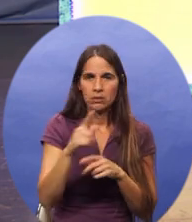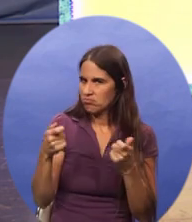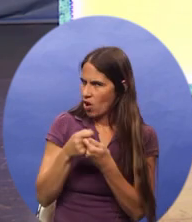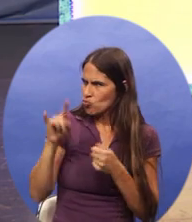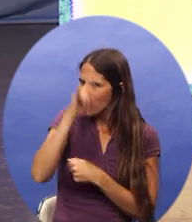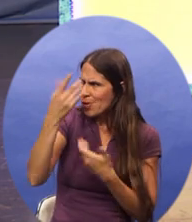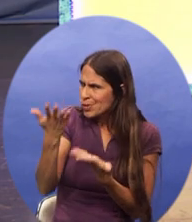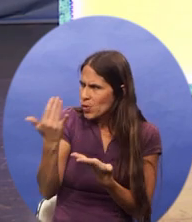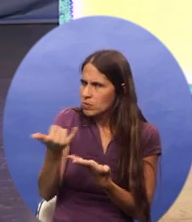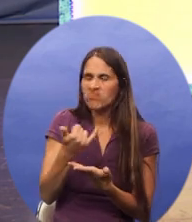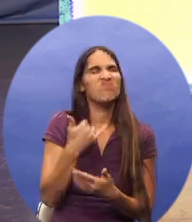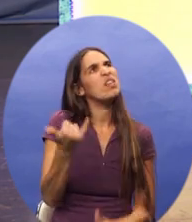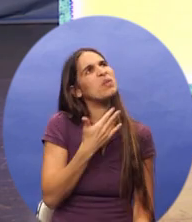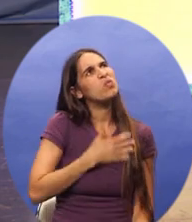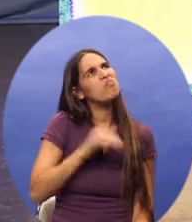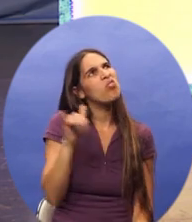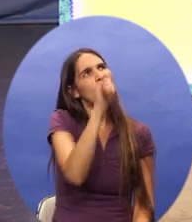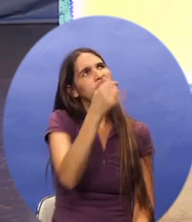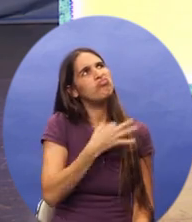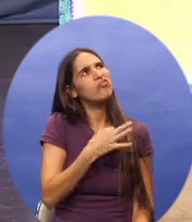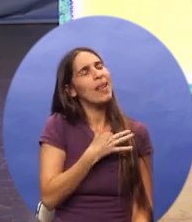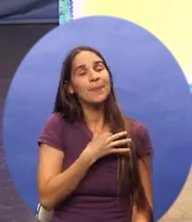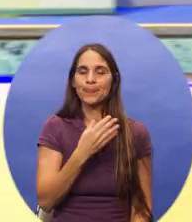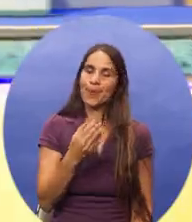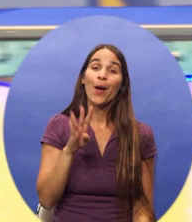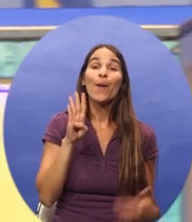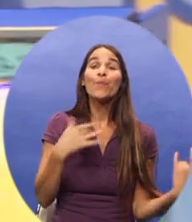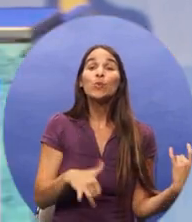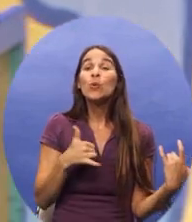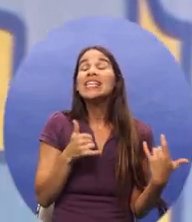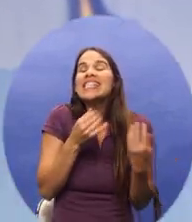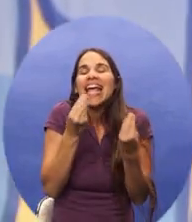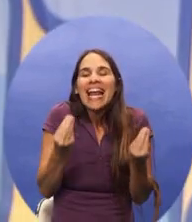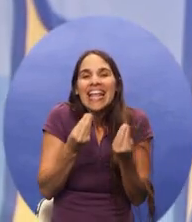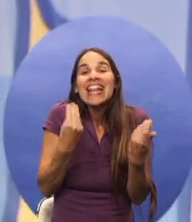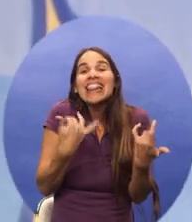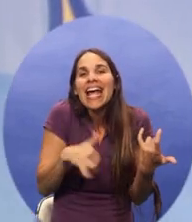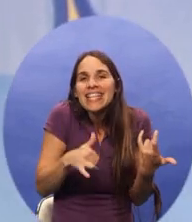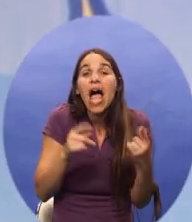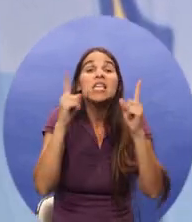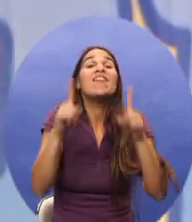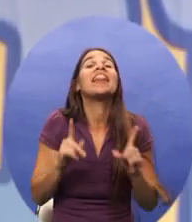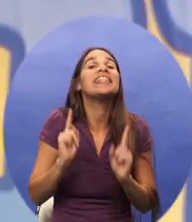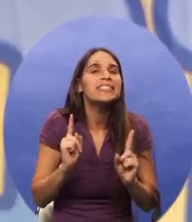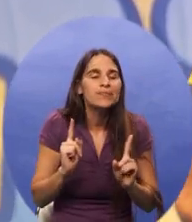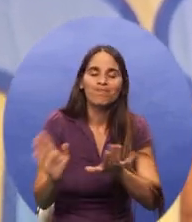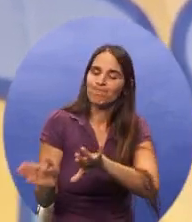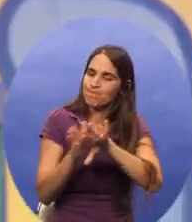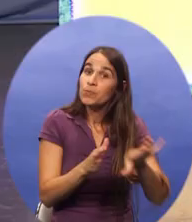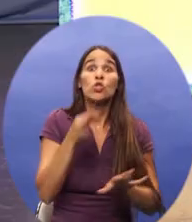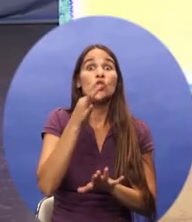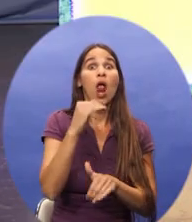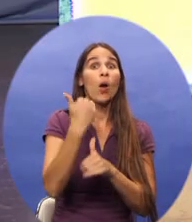מה יש לך ממטוסים? תמיד רציתי שיהיה לי מטוס. חברים, בוזוקי זה כלי נגינה יווני. ונעבור עכשיו